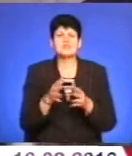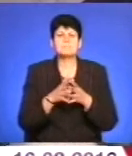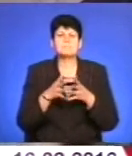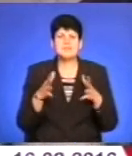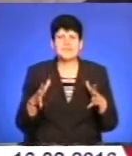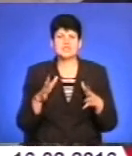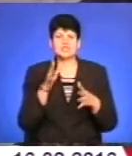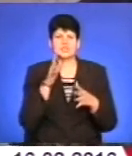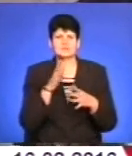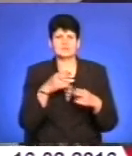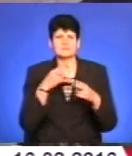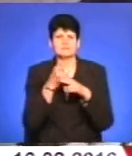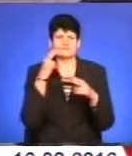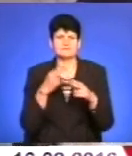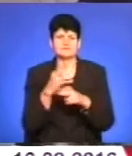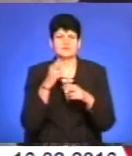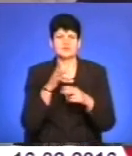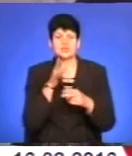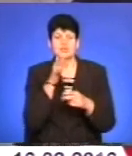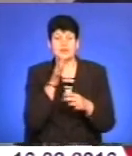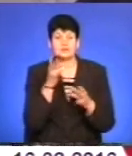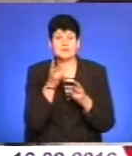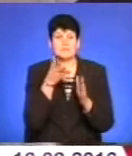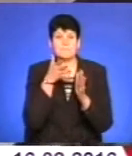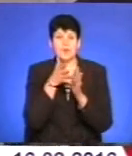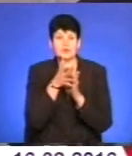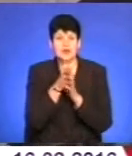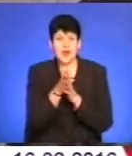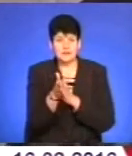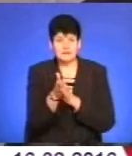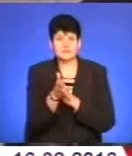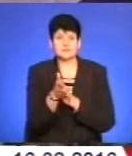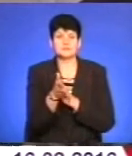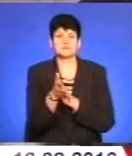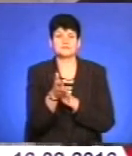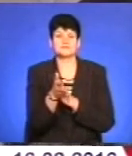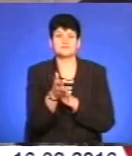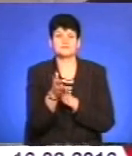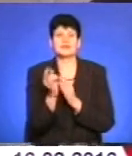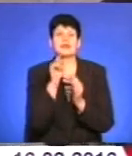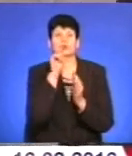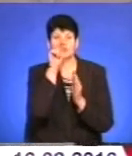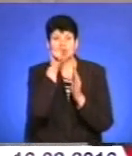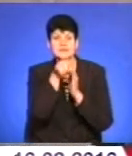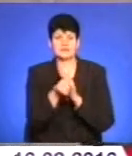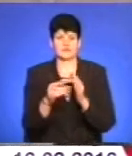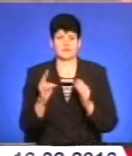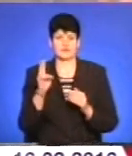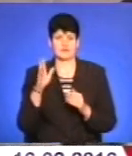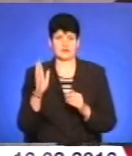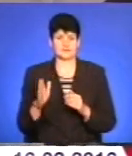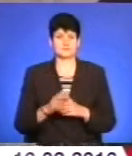Чим більше буде перегород, тим більше часу злочинцю треба буде на те, щоб залізти до хати.